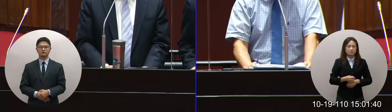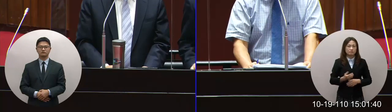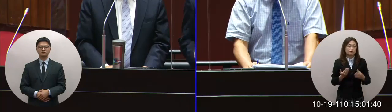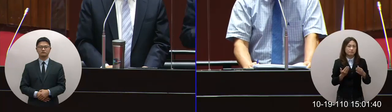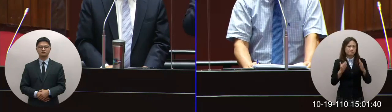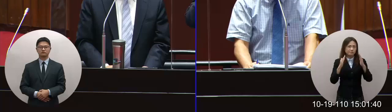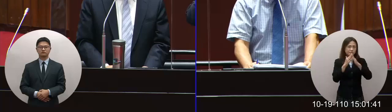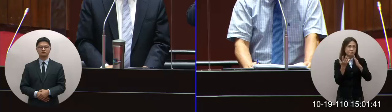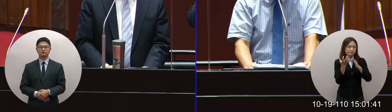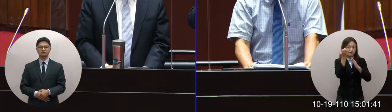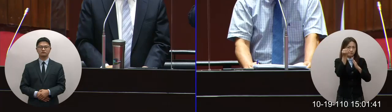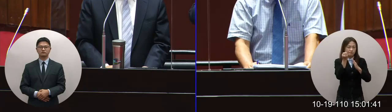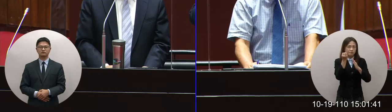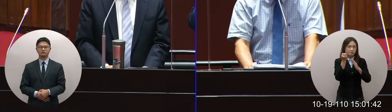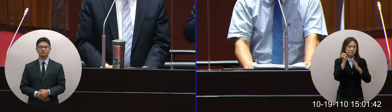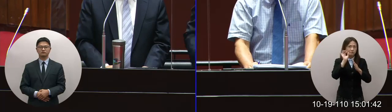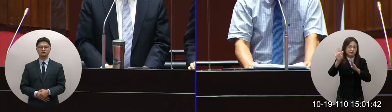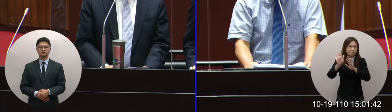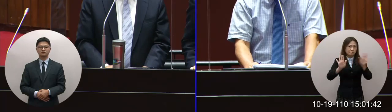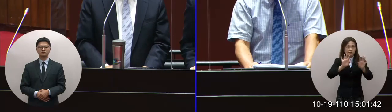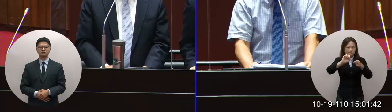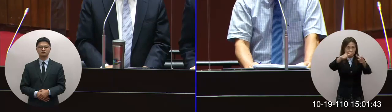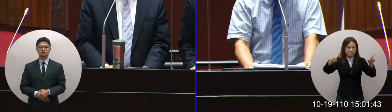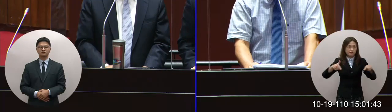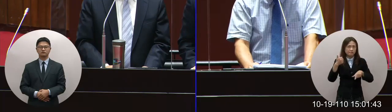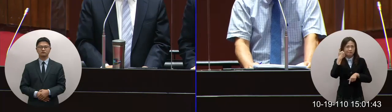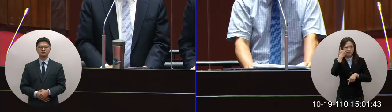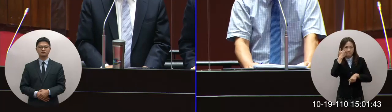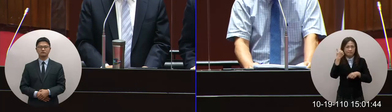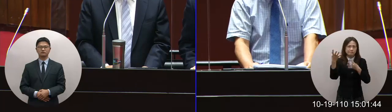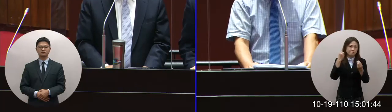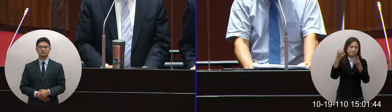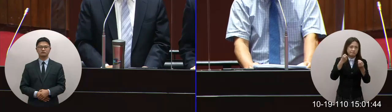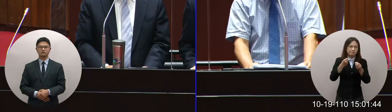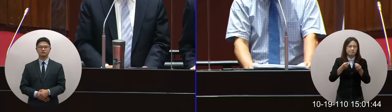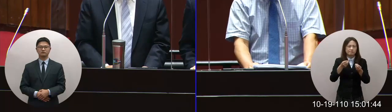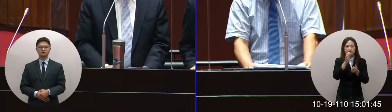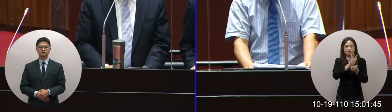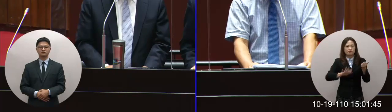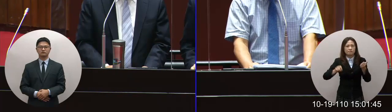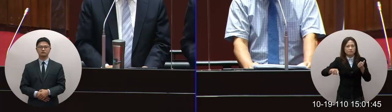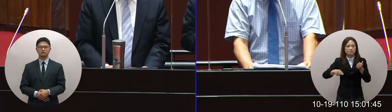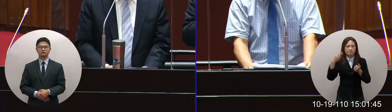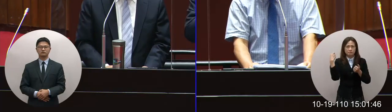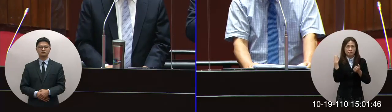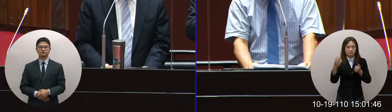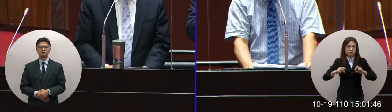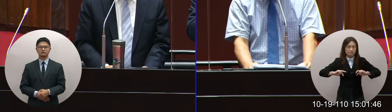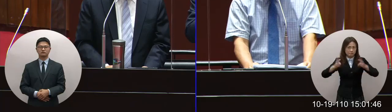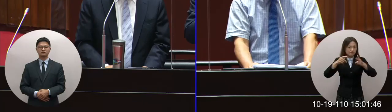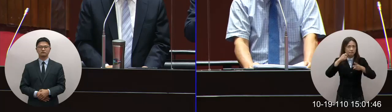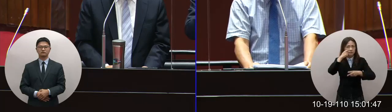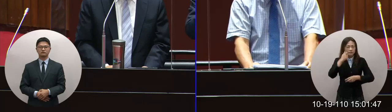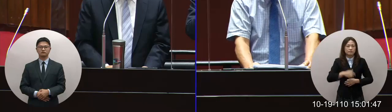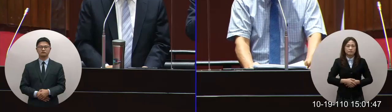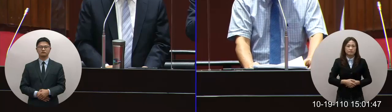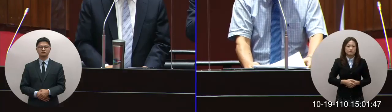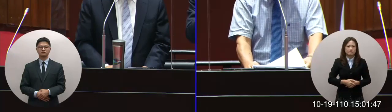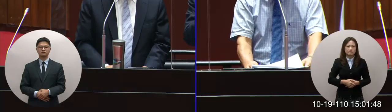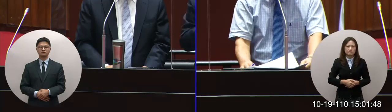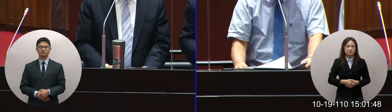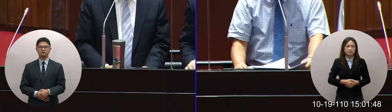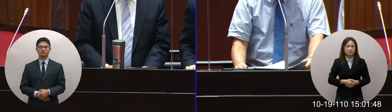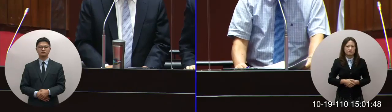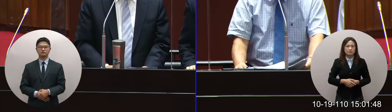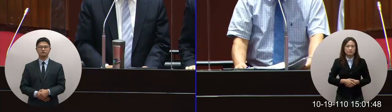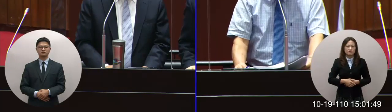真的是无力处理的。那重建都更听来只是哈、哦，讲实在话，天边的彩虹啦、啊，哦，